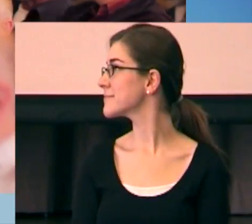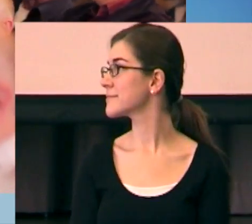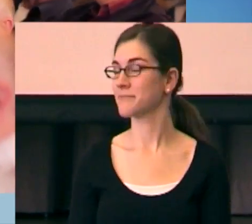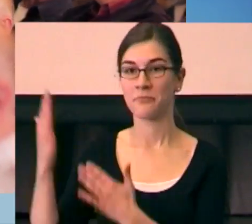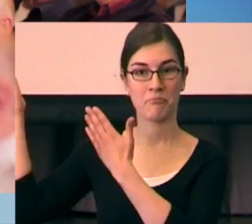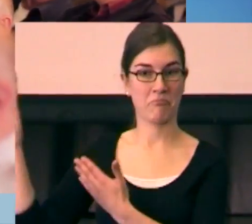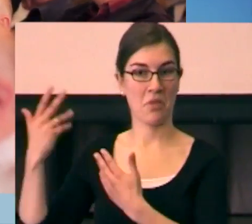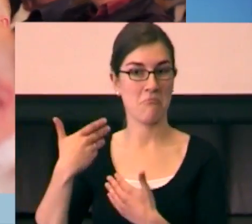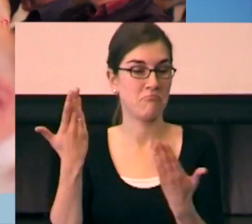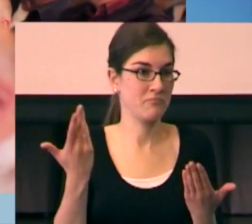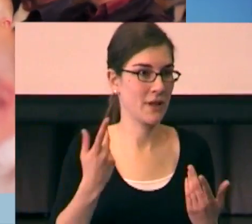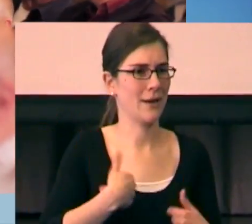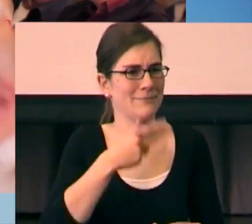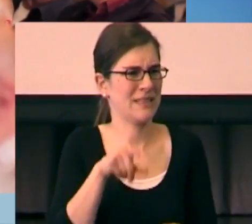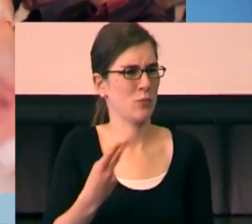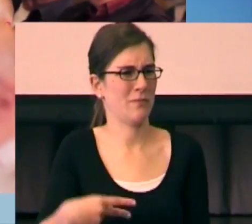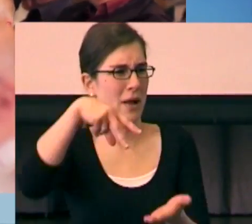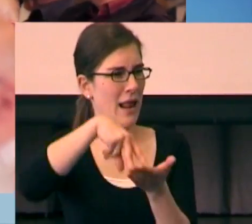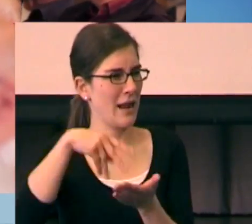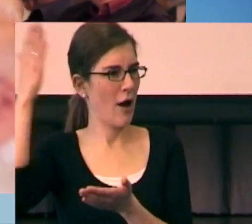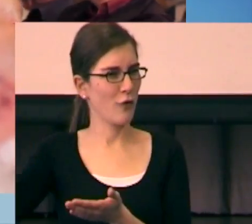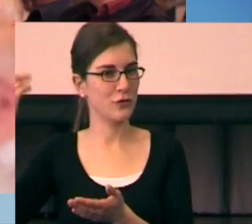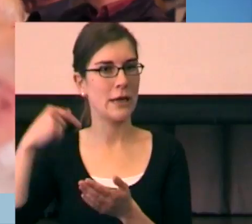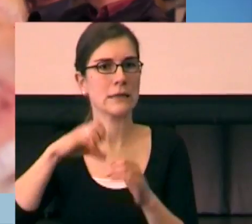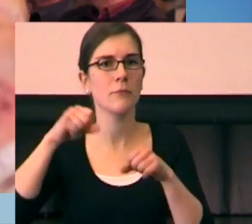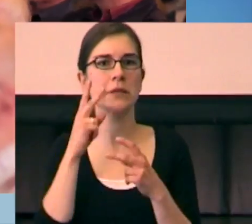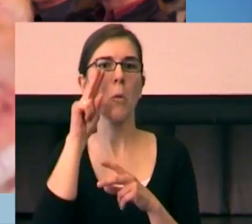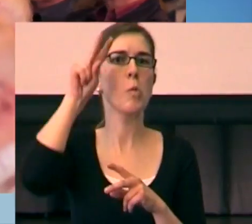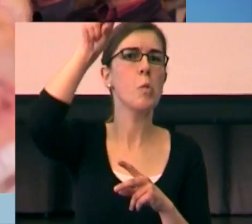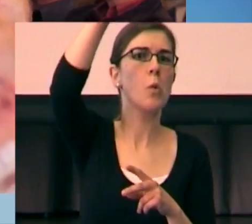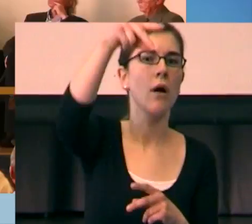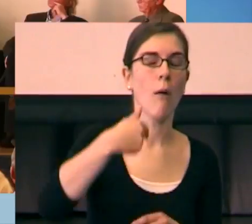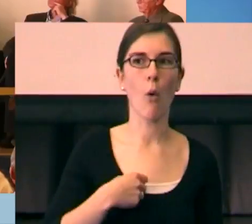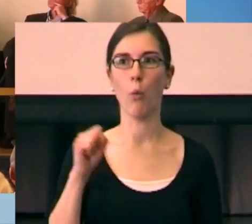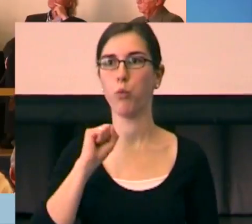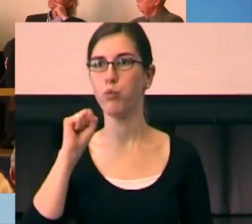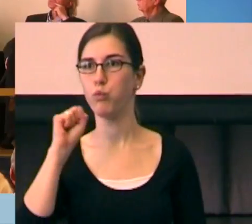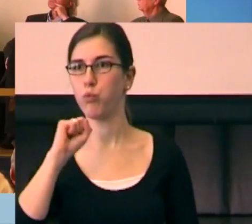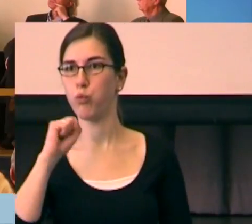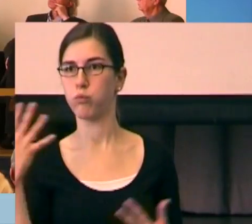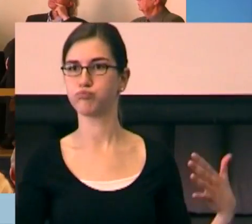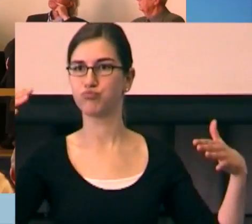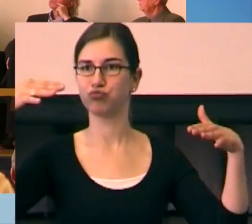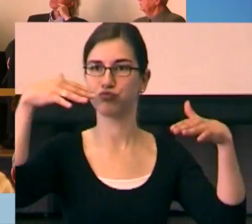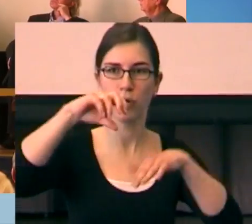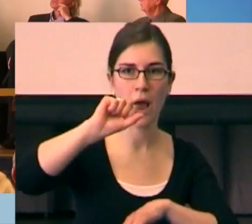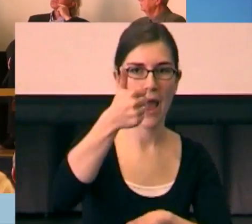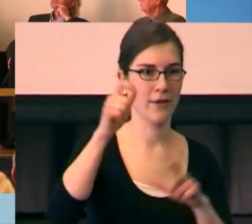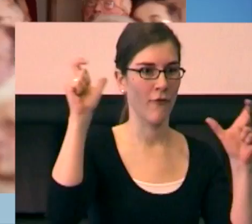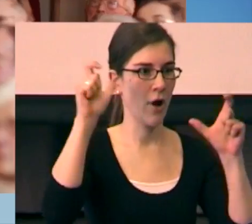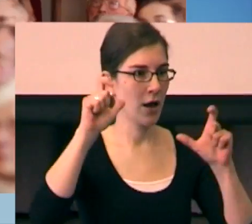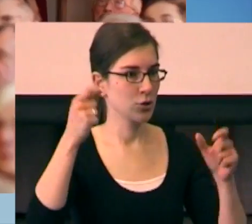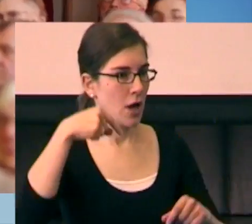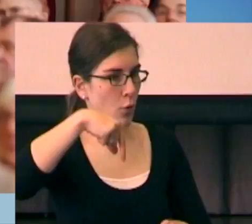Ja, meine Damen und Herren, ich muss mal aufstehen, damit ich bis hinten hingucken kann. Das ist ja vielleicht ein Auftakt für unsere diesjährige Reihe